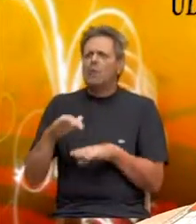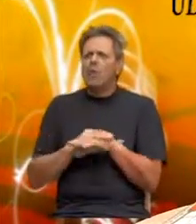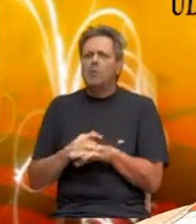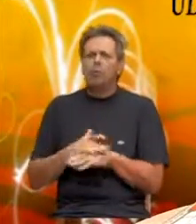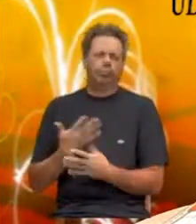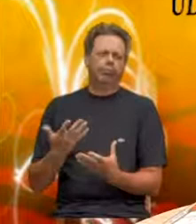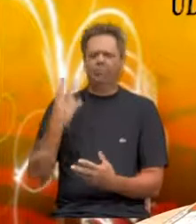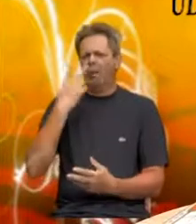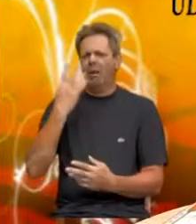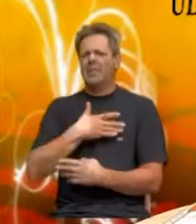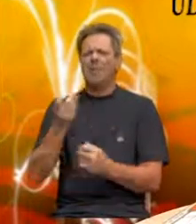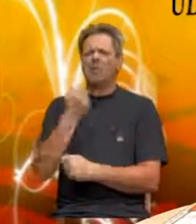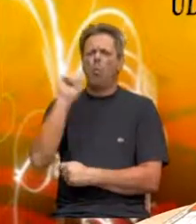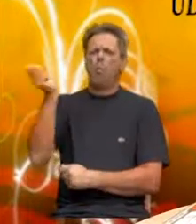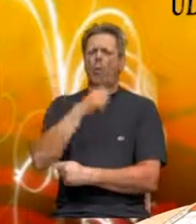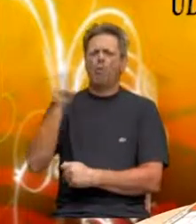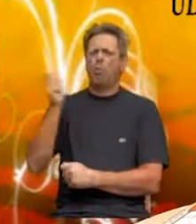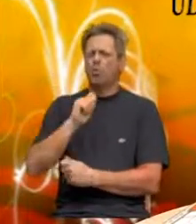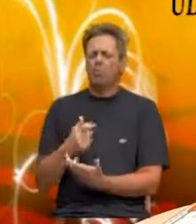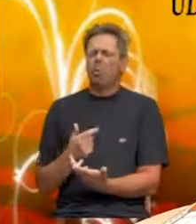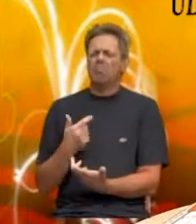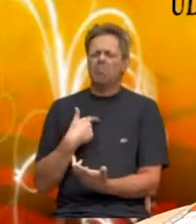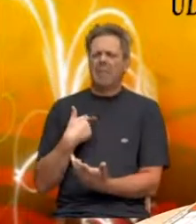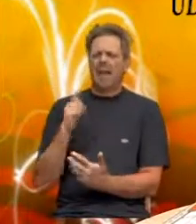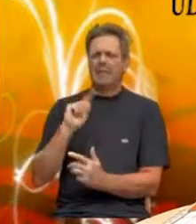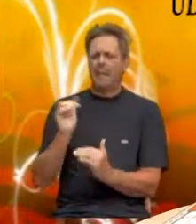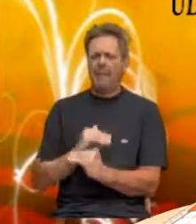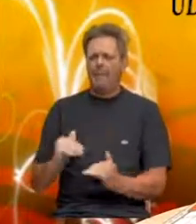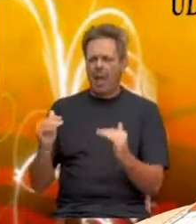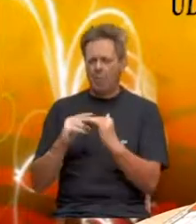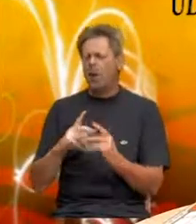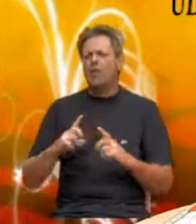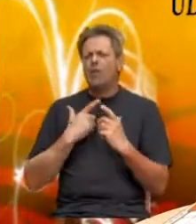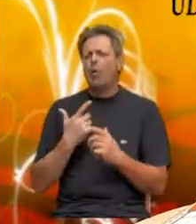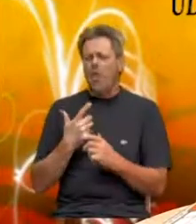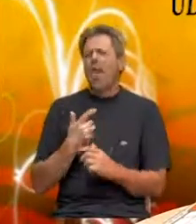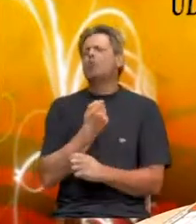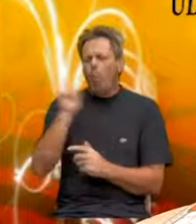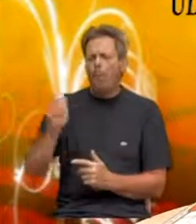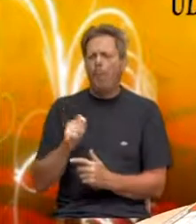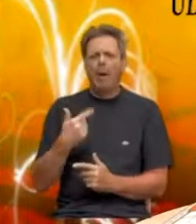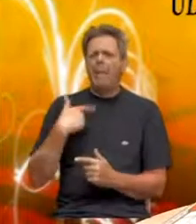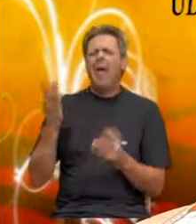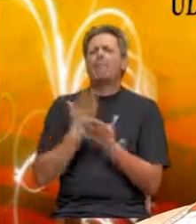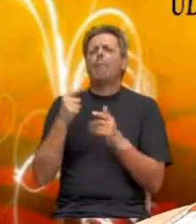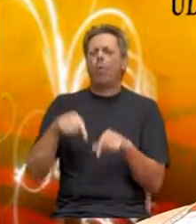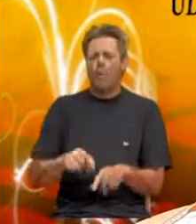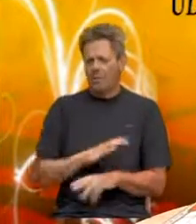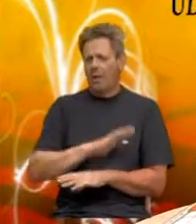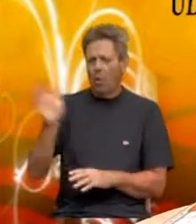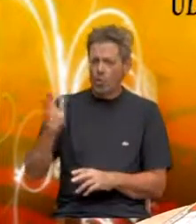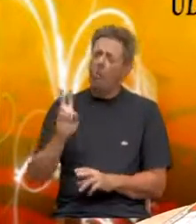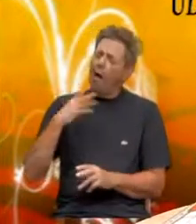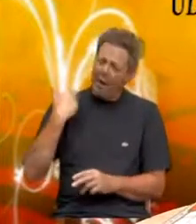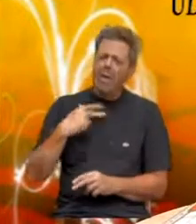Ja apsolutno to demantiram. Ja znam da je skupo i da je život grozno skup, ne samo kod nas, svuda, negdje. Ali postoje i bogatije zemlje koje